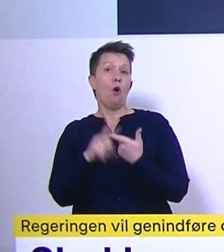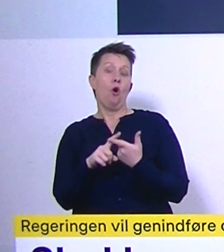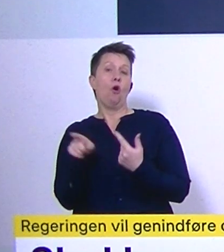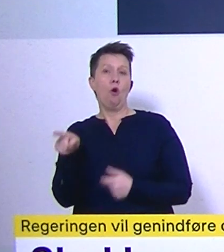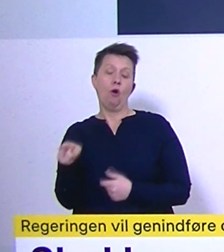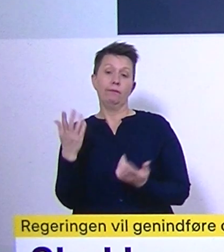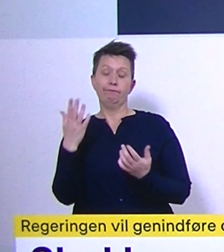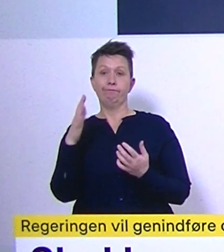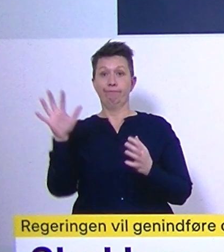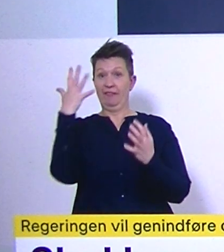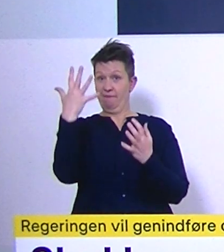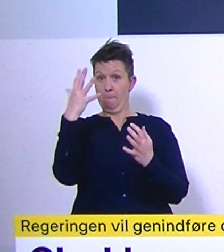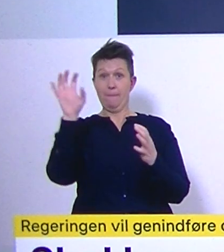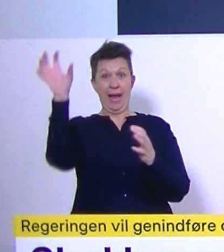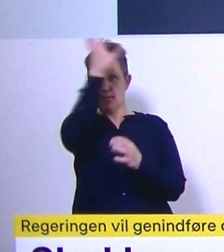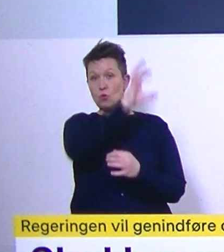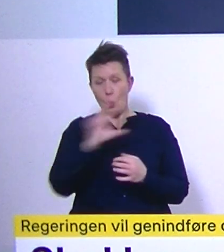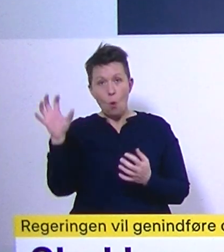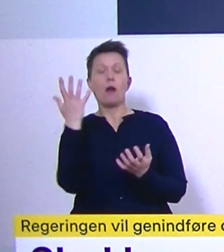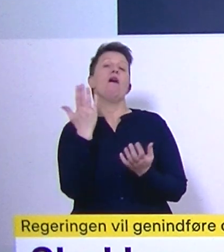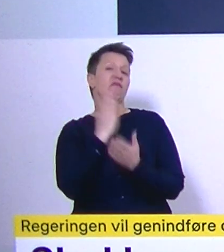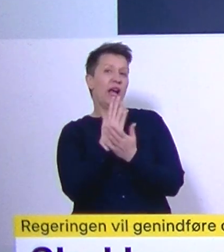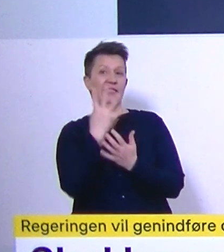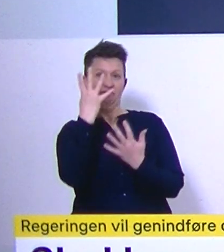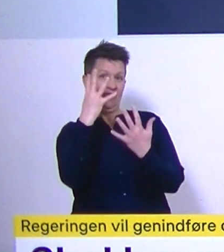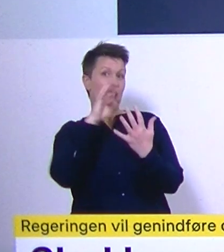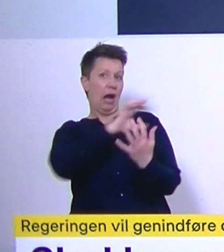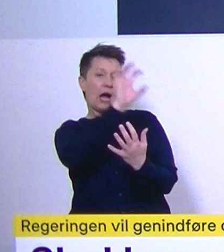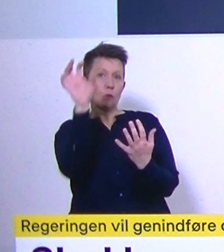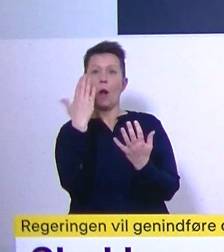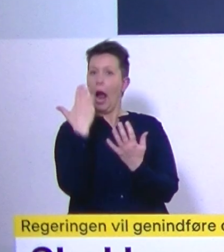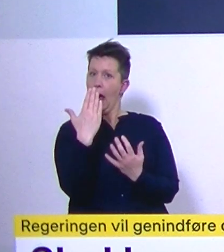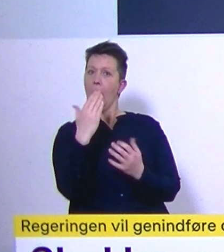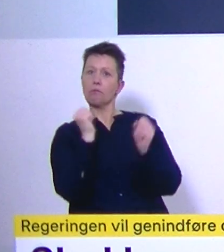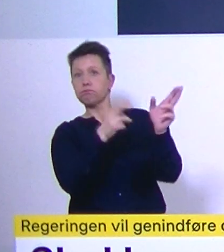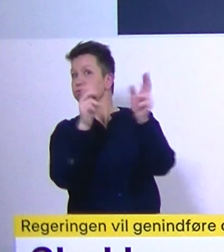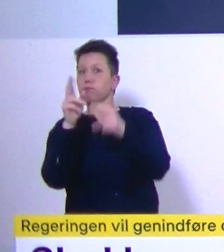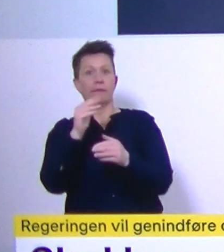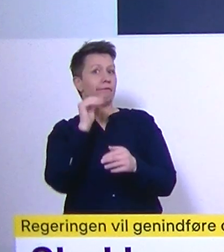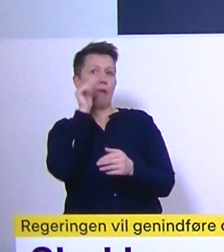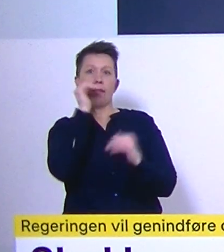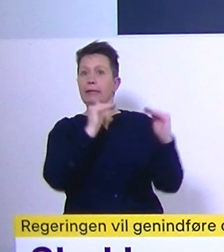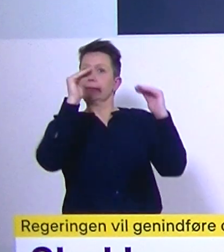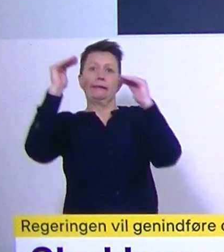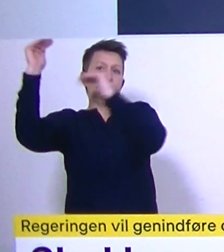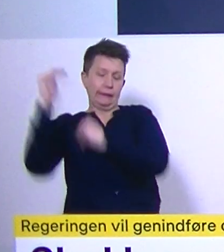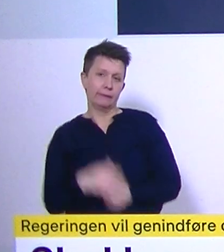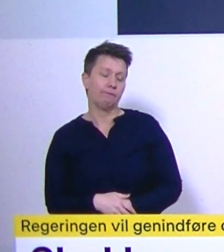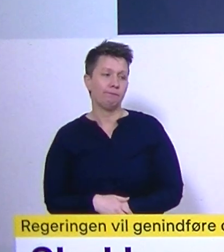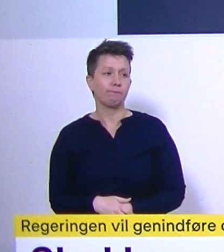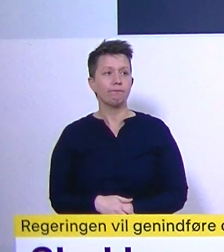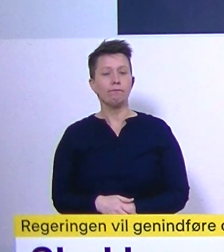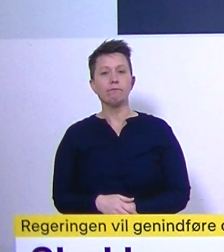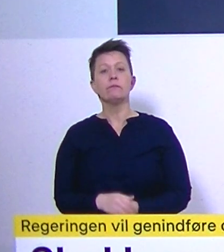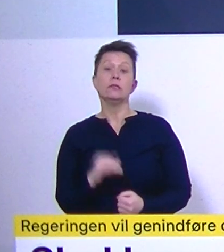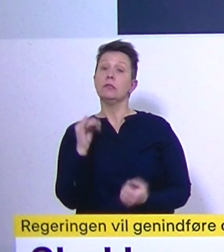fem regioner, vi har i Danmark. Og sygehusene i dag kan godt klare det pres, som kv. 19 indlæggelserne de